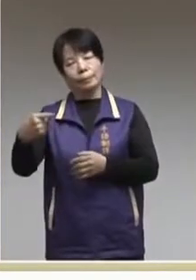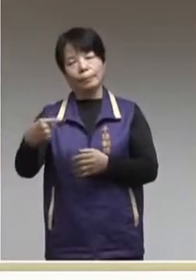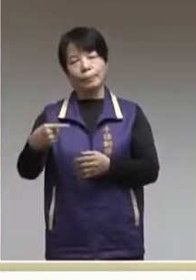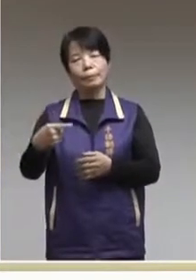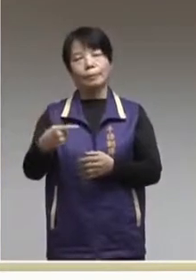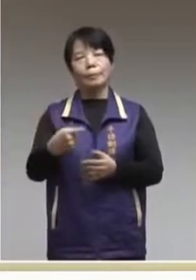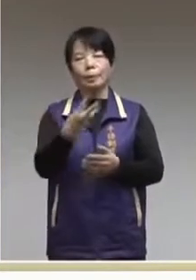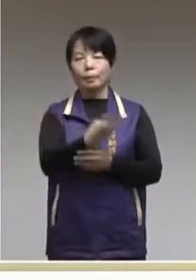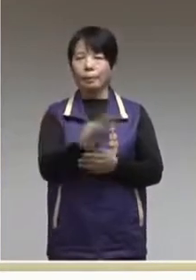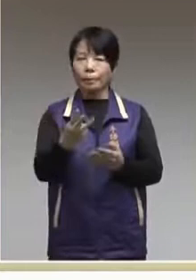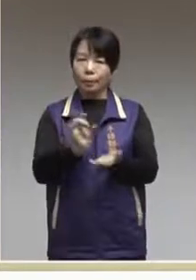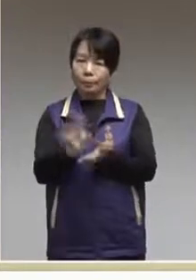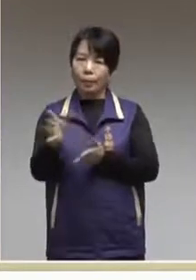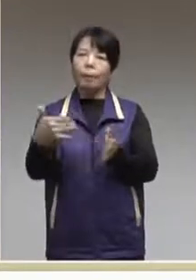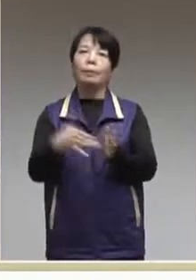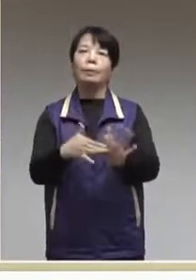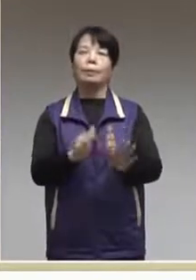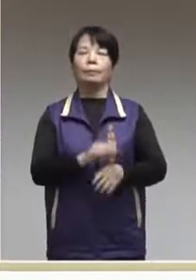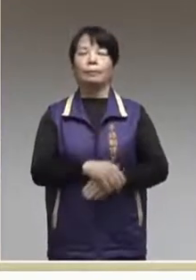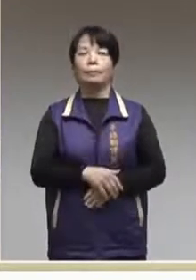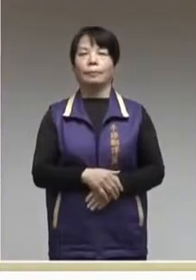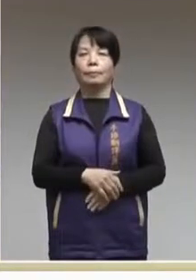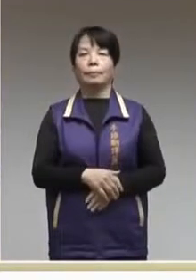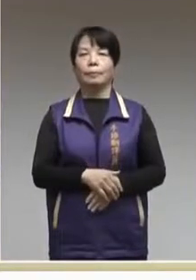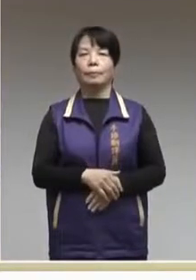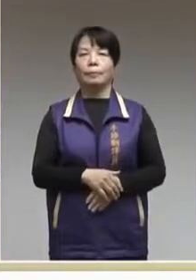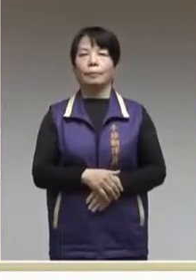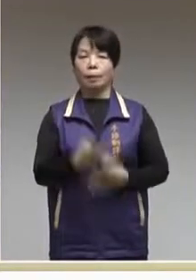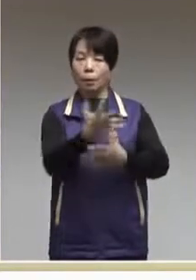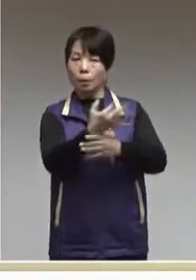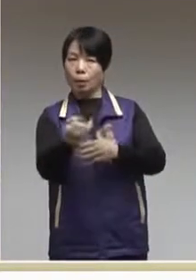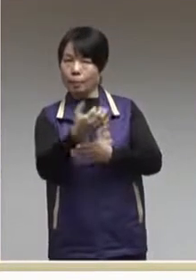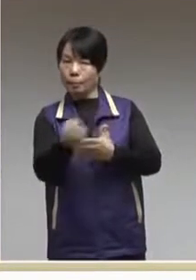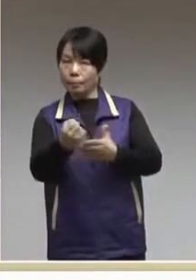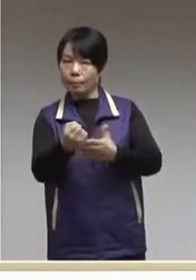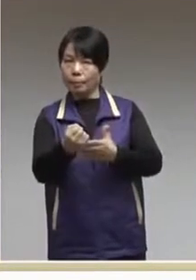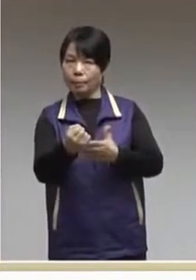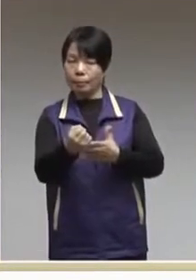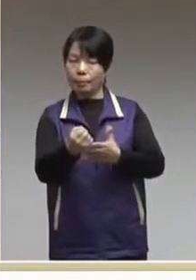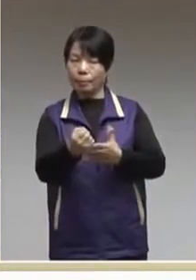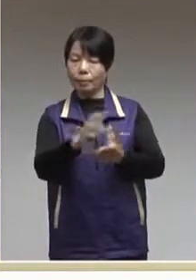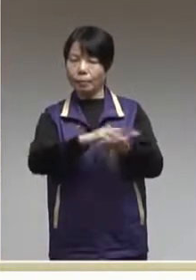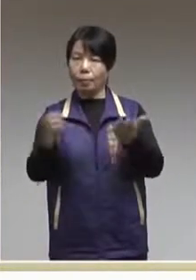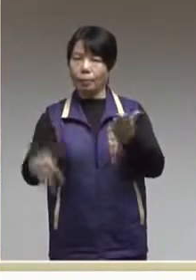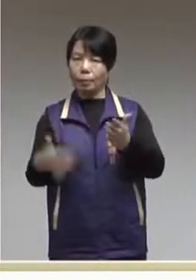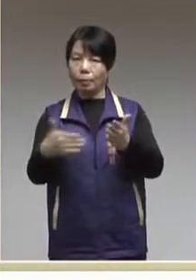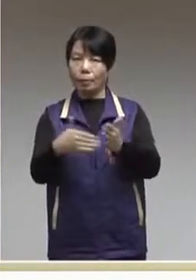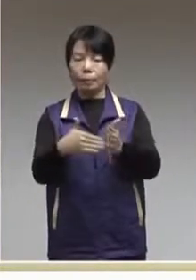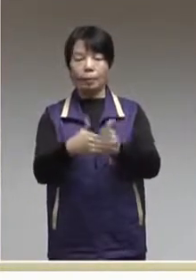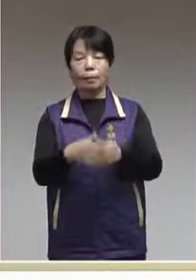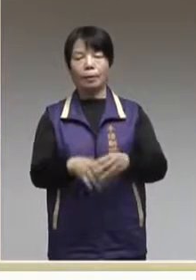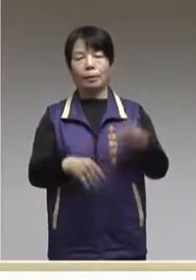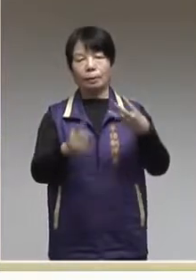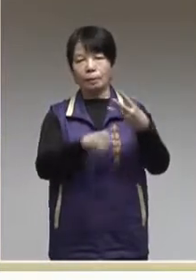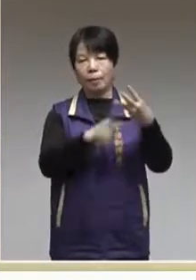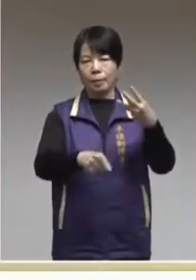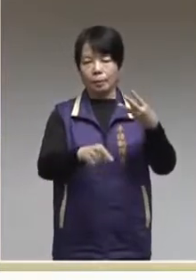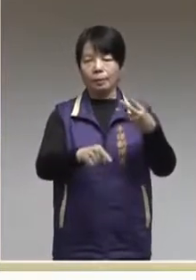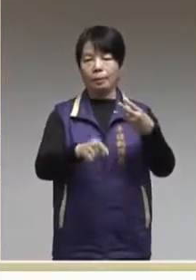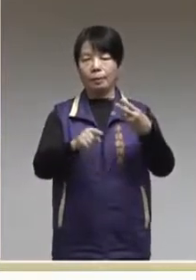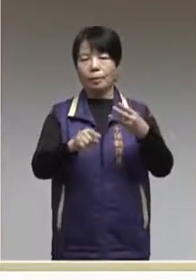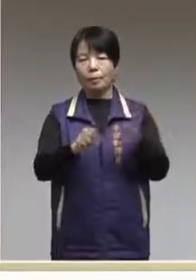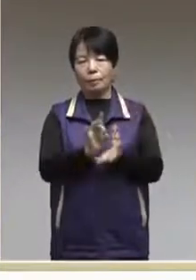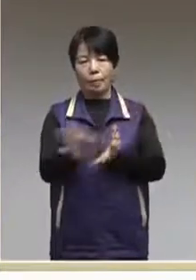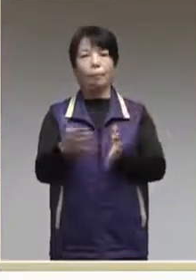接获到的通知，就是把它移除案号，那改列这个就取消这三名案号的一个确诊记录。